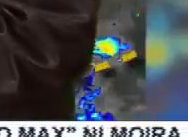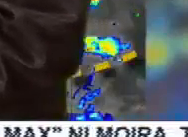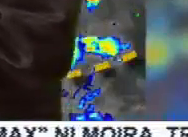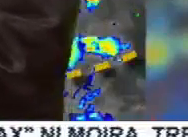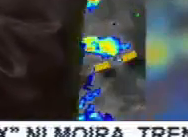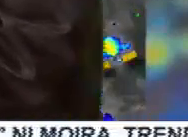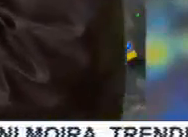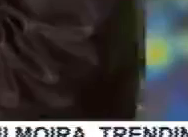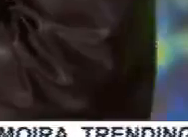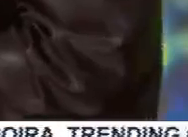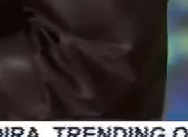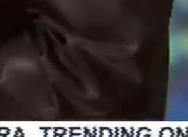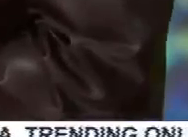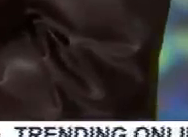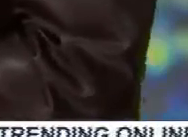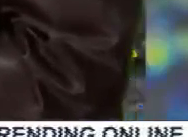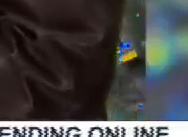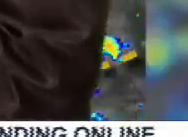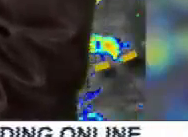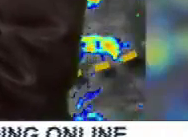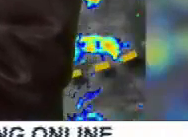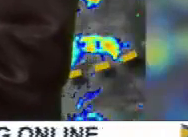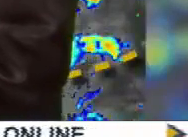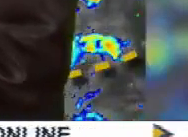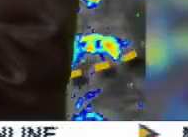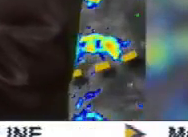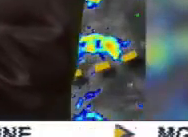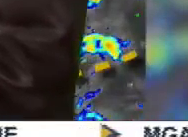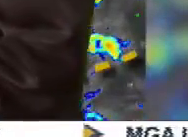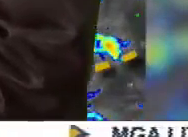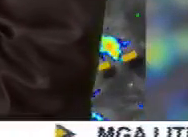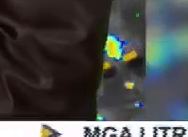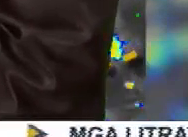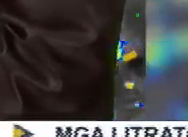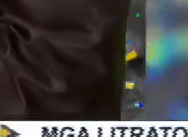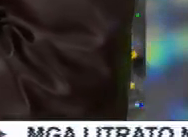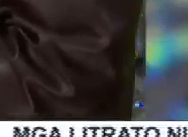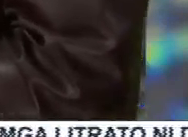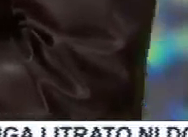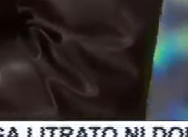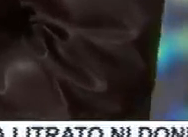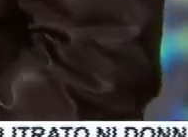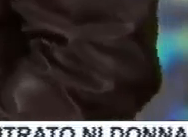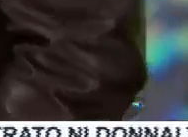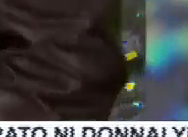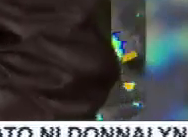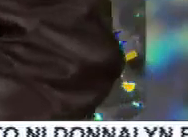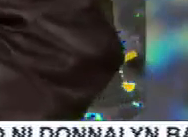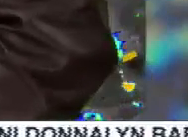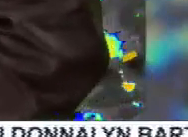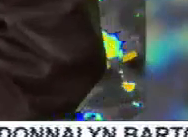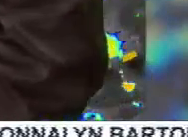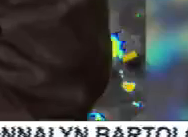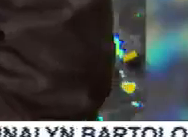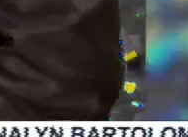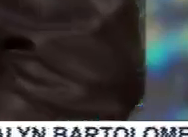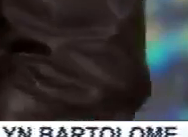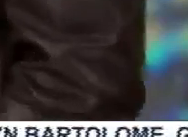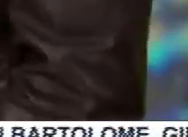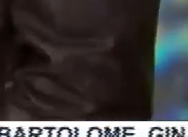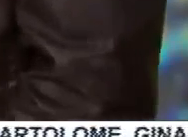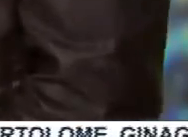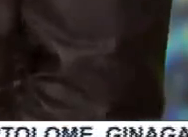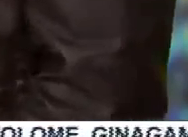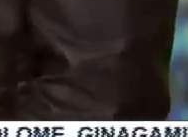na lang nito ang Mindanao. Ang Intertropical Convergence Zone o ITCC ay inaasahang magdadala ng mga pag-ulan, dulot ng mga heavy to